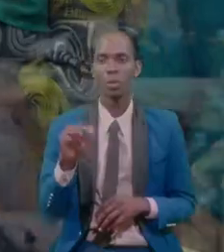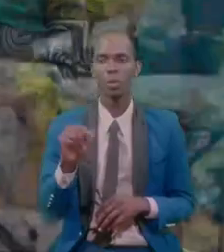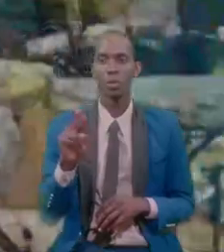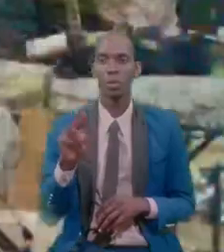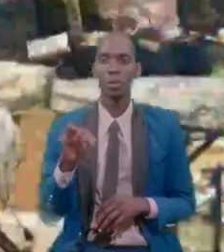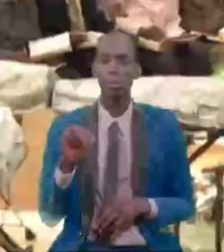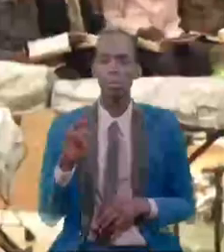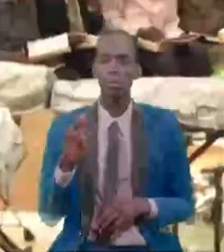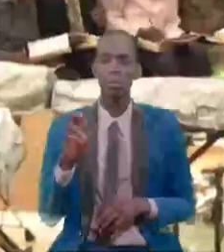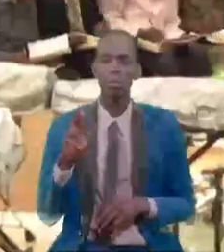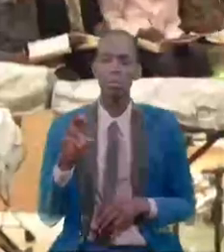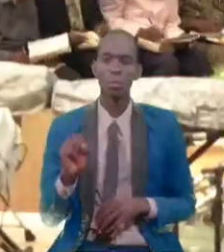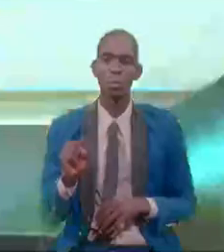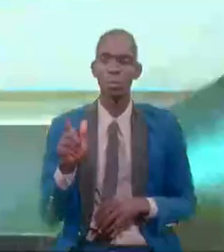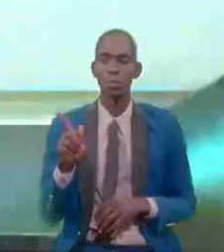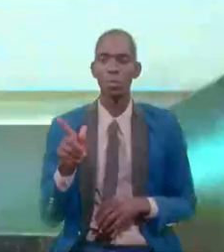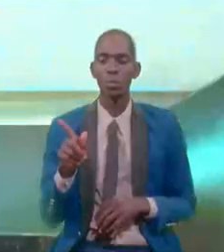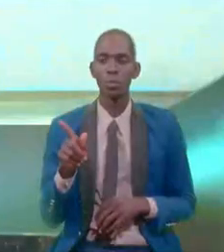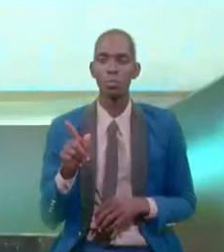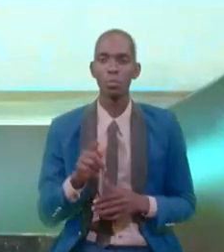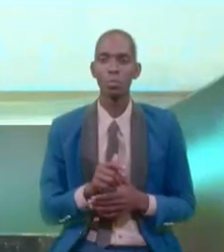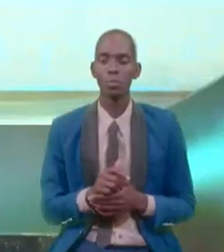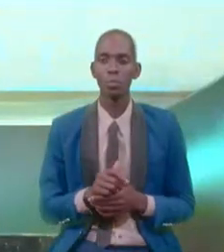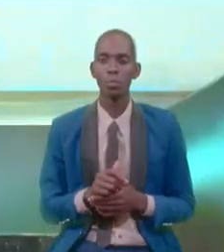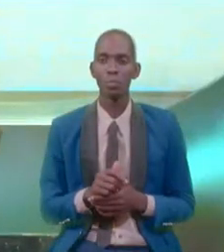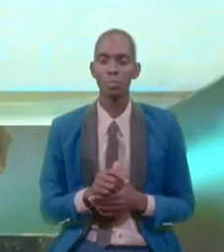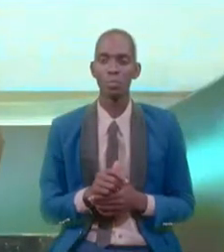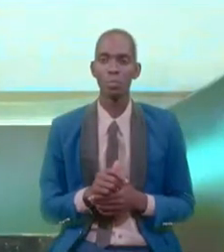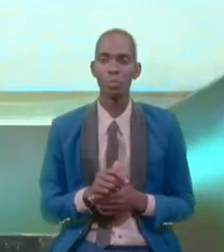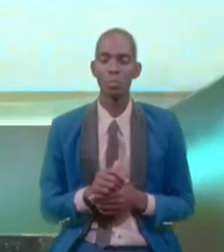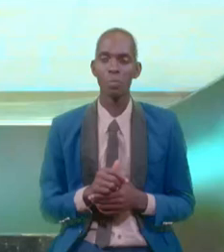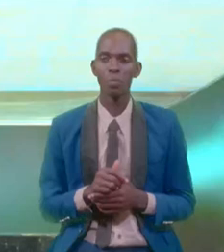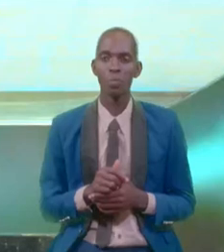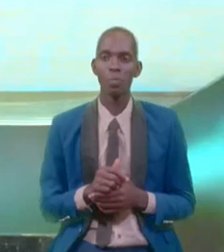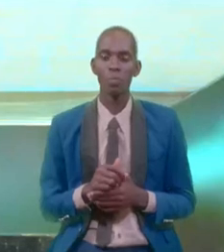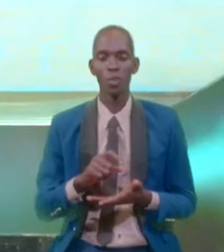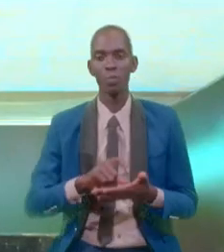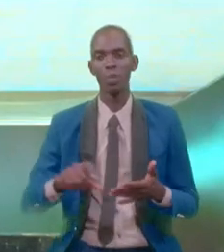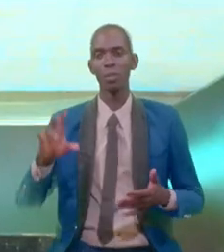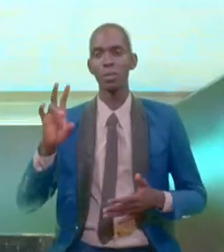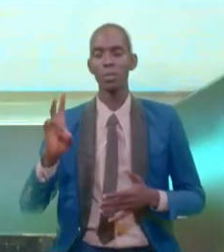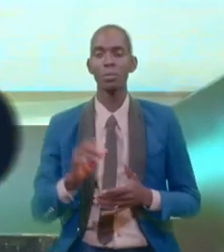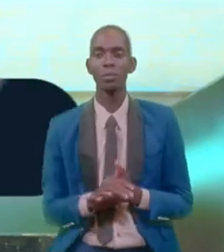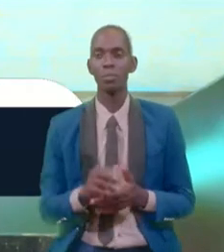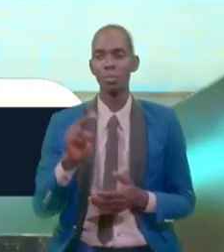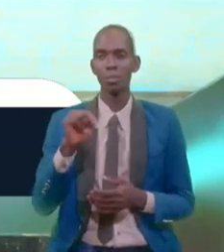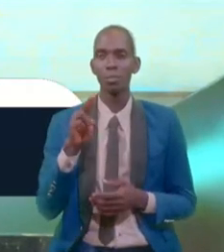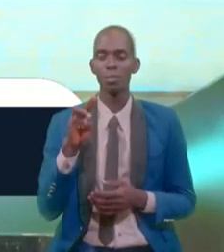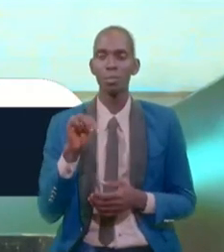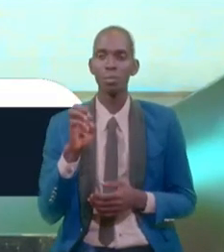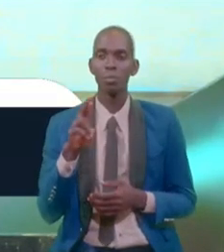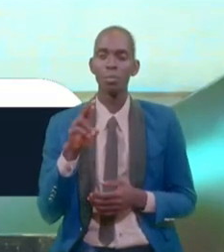21. Nombre au chapitre 21, verset